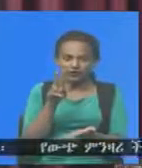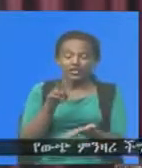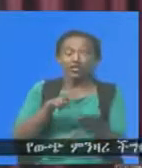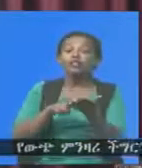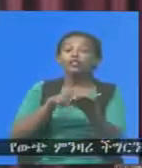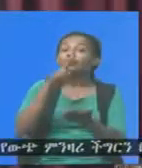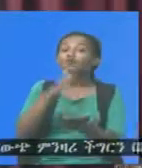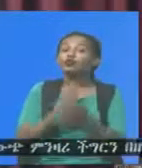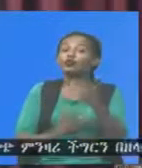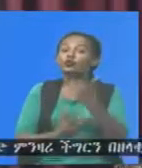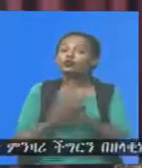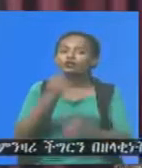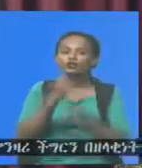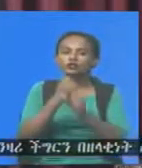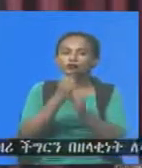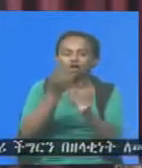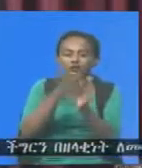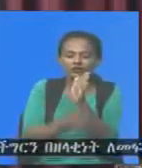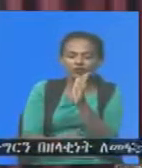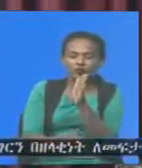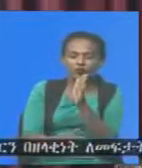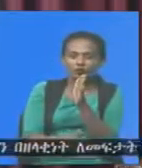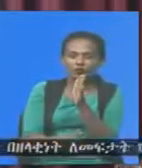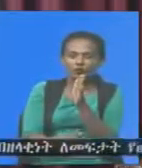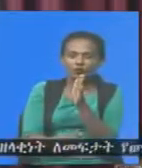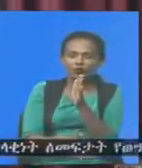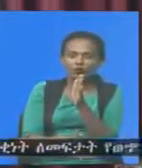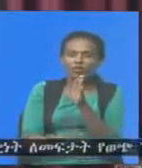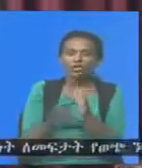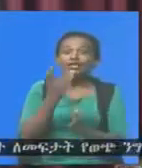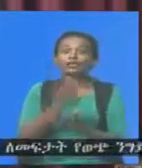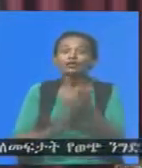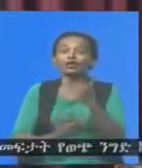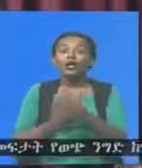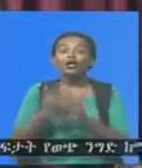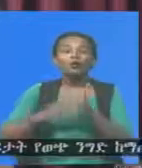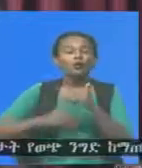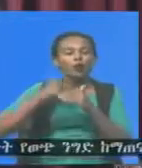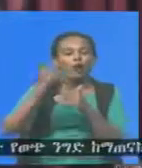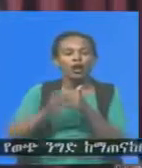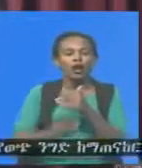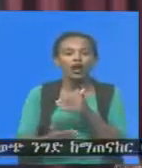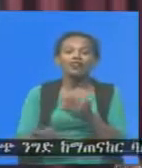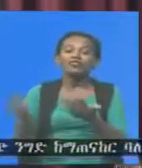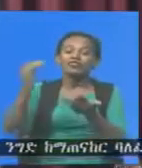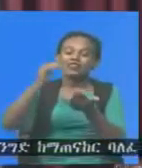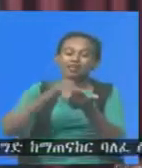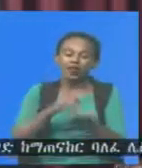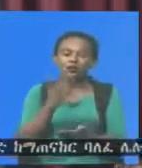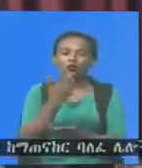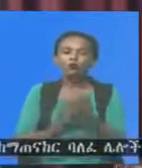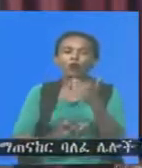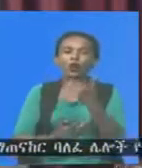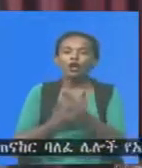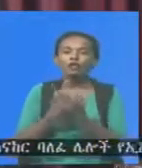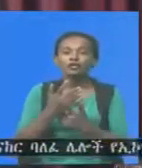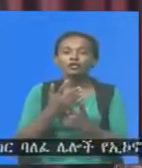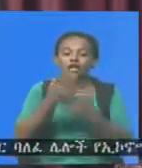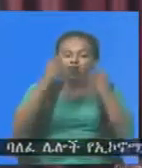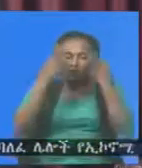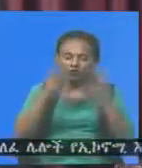የተነሳውን ውይይት ስራ አስፈጻሚው ከተወያየ በኋላ ድጋሚ መወያየትም የውሳኔው አካል